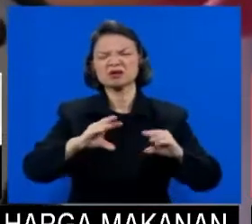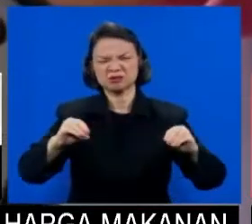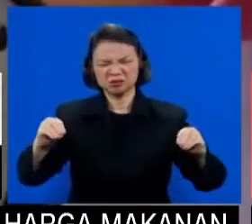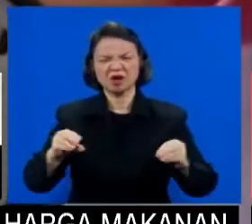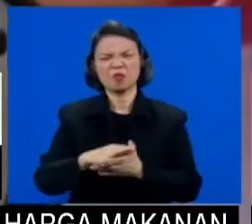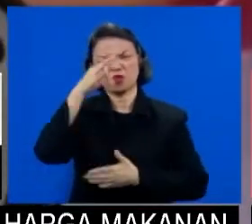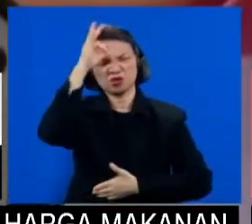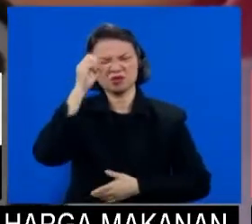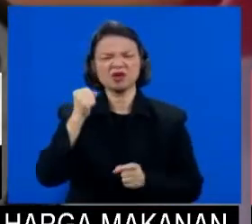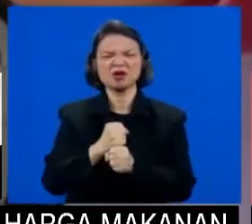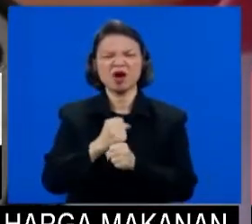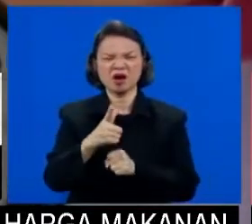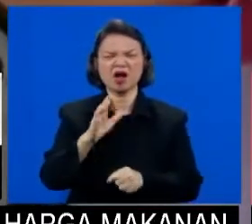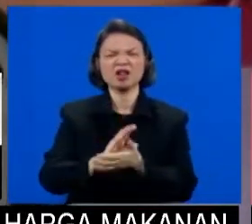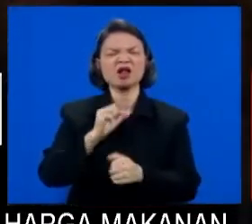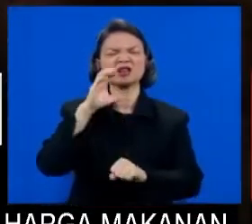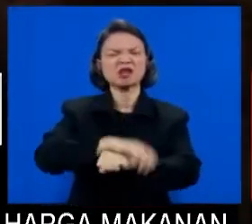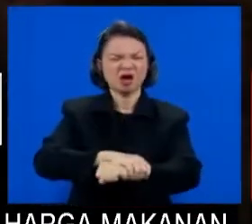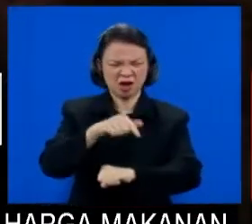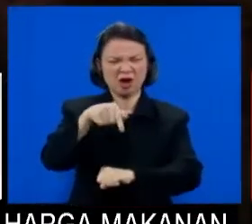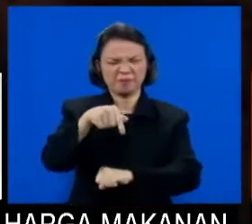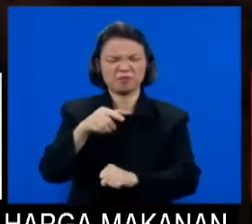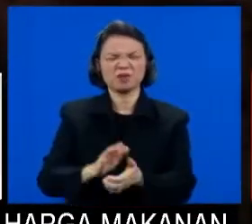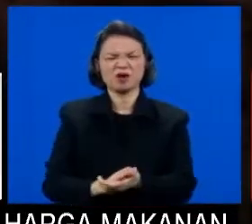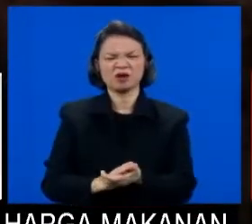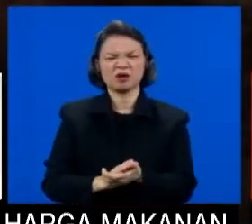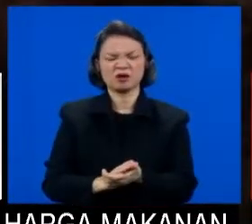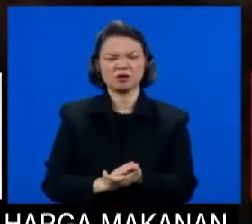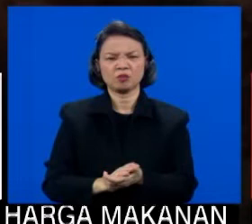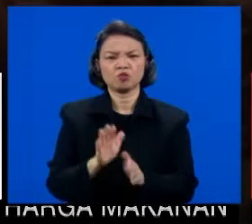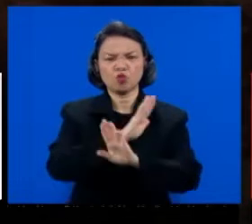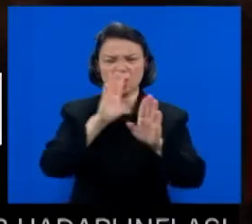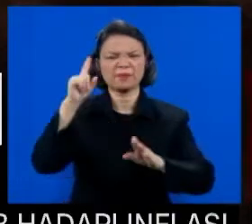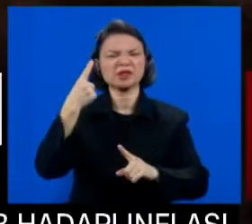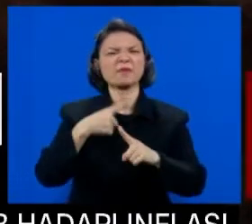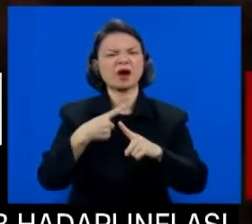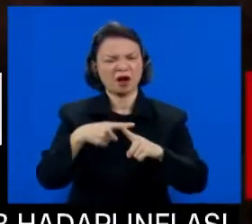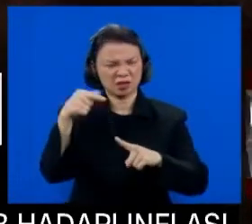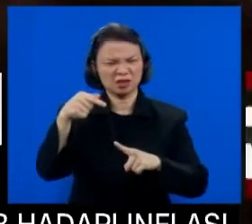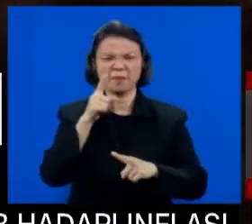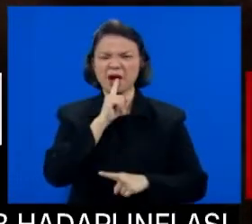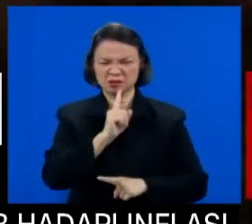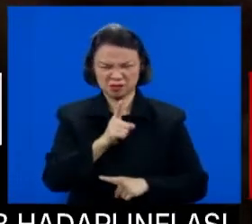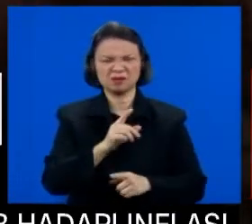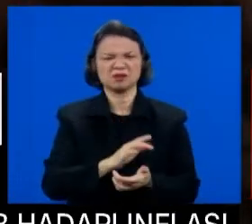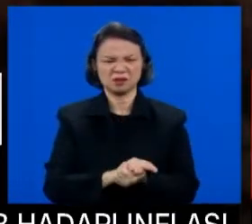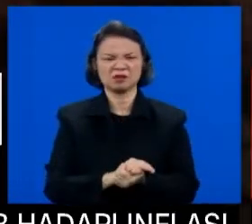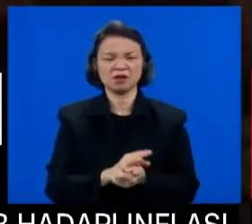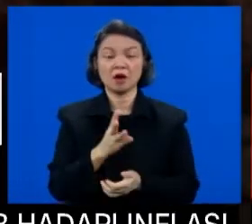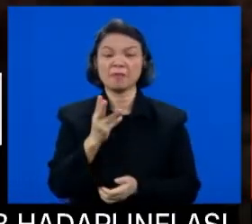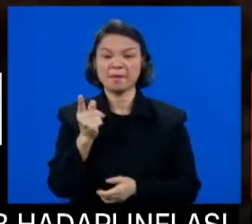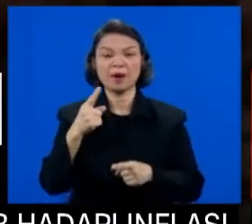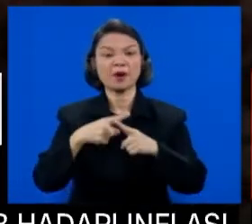menangkap tersangka. Lalu itu merupakan bukan kali pertama, sudah pasti gitu ya. Kemudian ketika misalnya beberapa